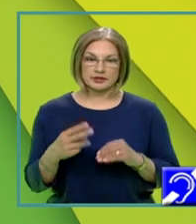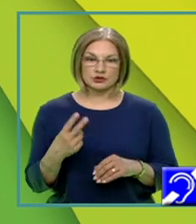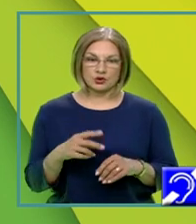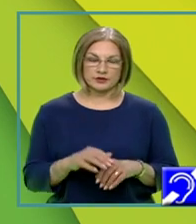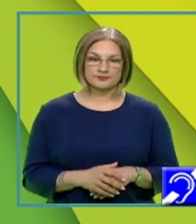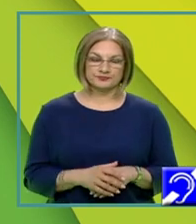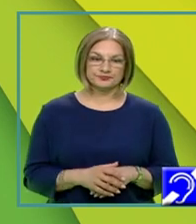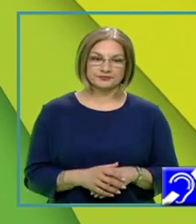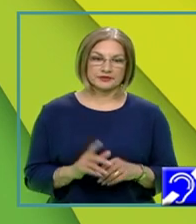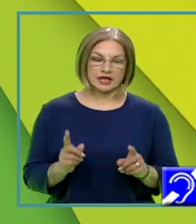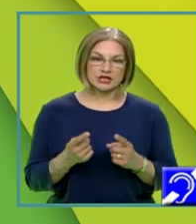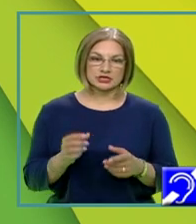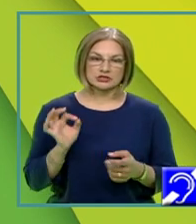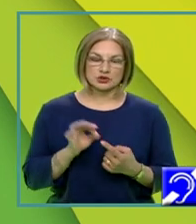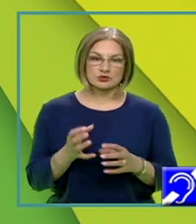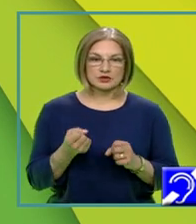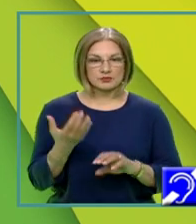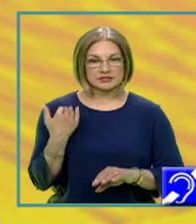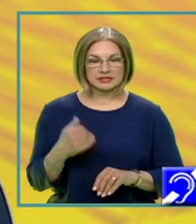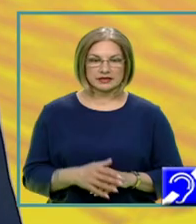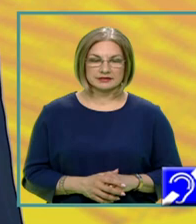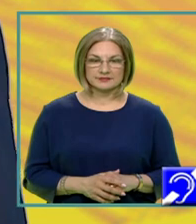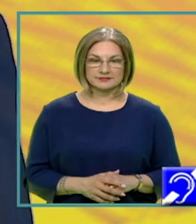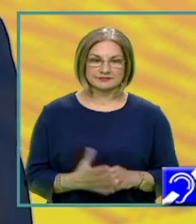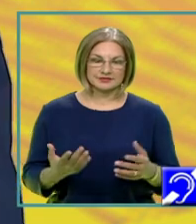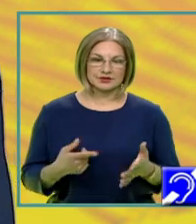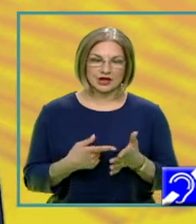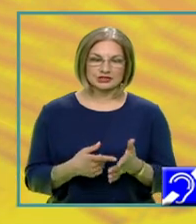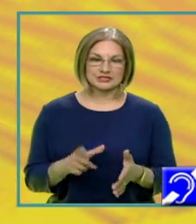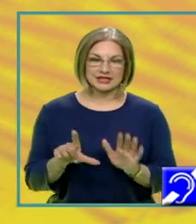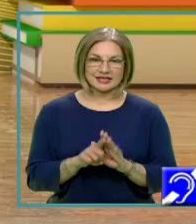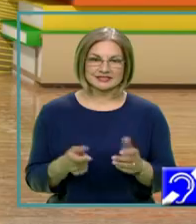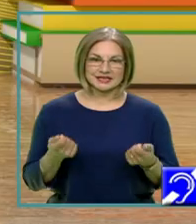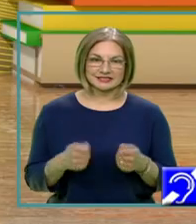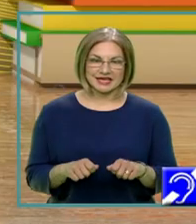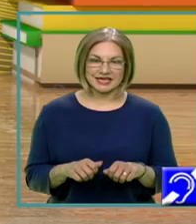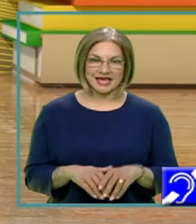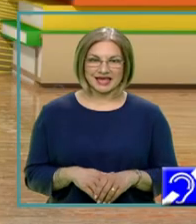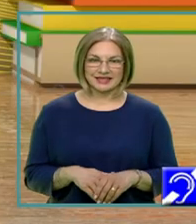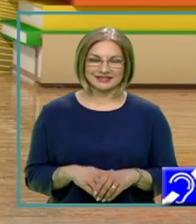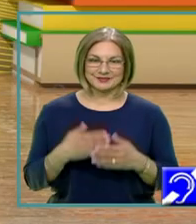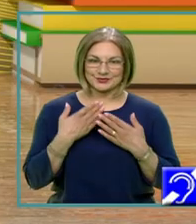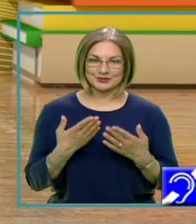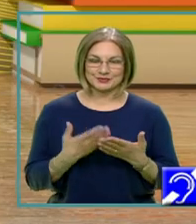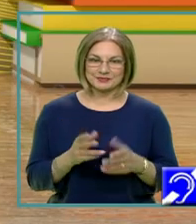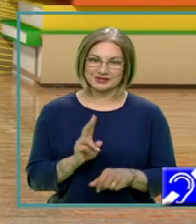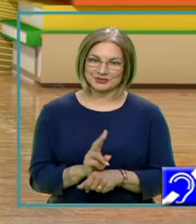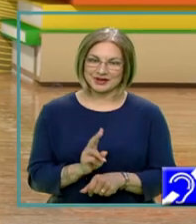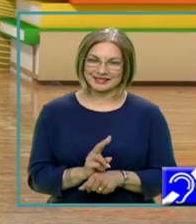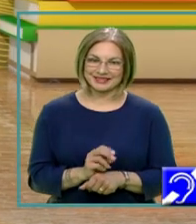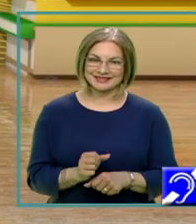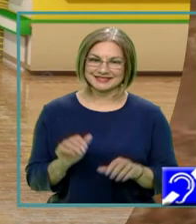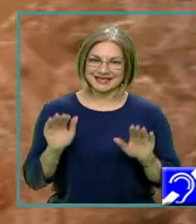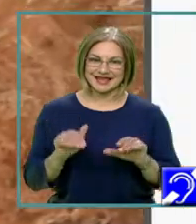soluție pe care a obținut o și prin cealaltă metodă cu acesta lecția de astăzi a încheiat Vă mulțumesc pentru Atenție